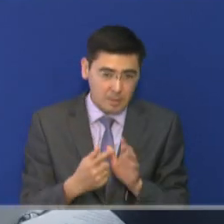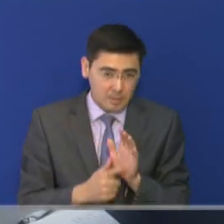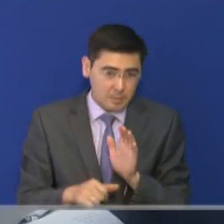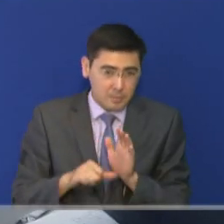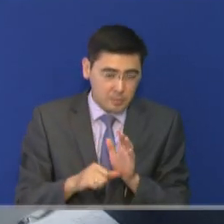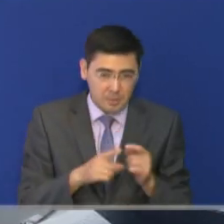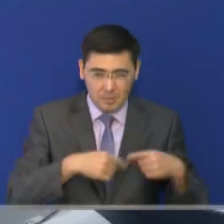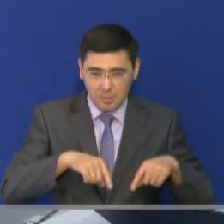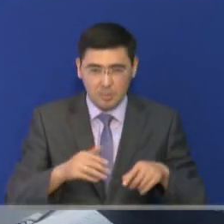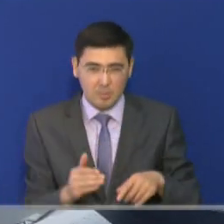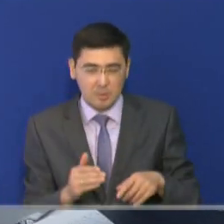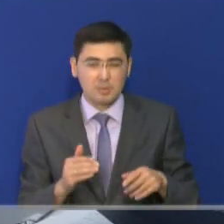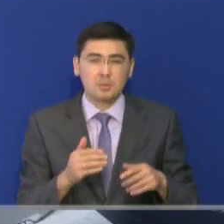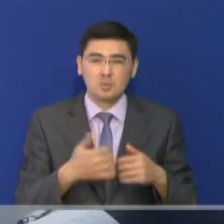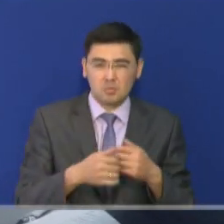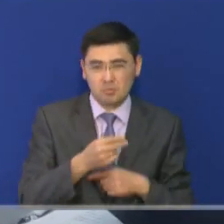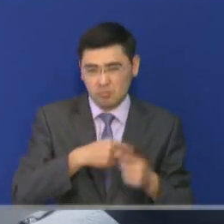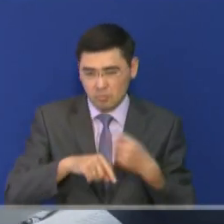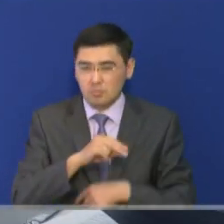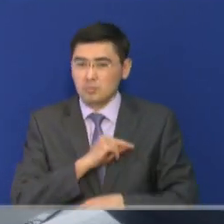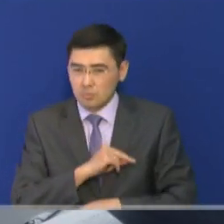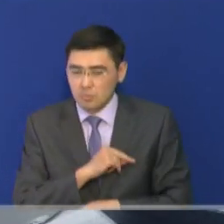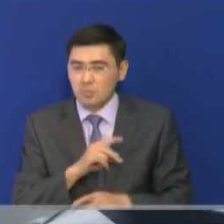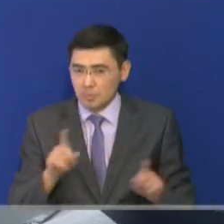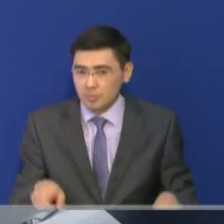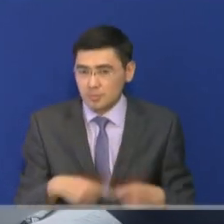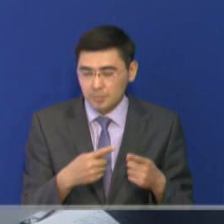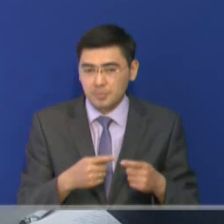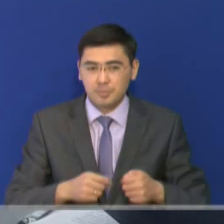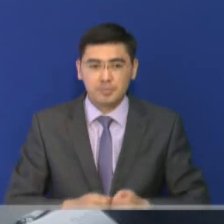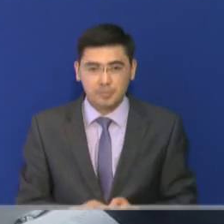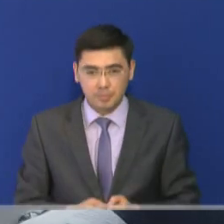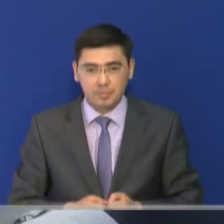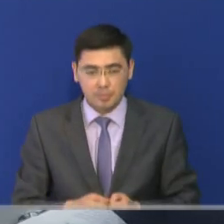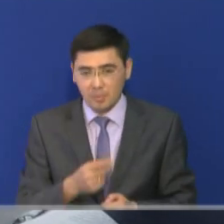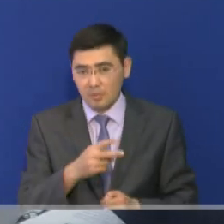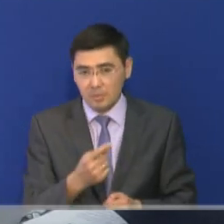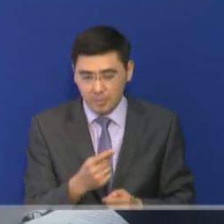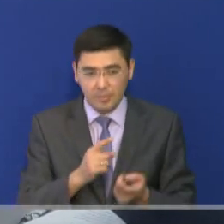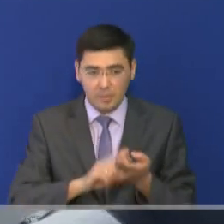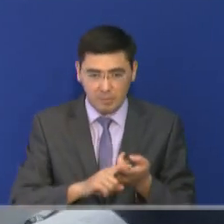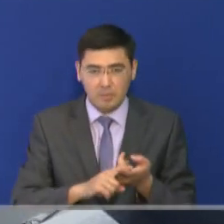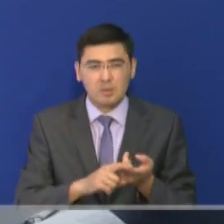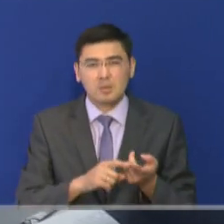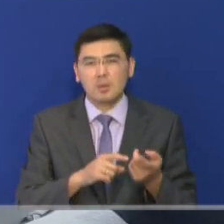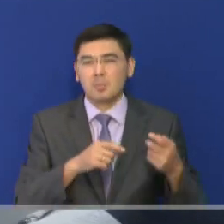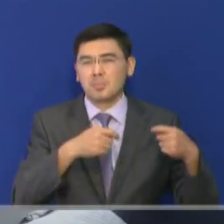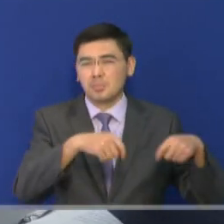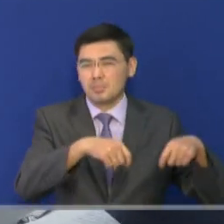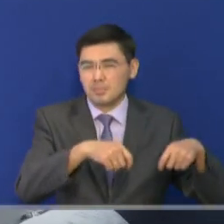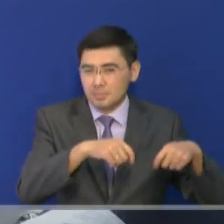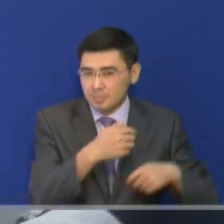субъектов малого и среднего бизнеса. В том числе 21 единица субъекта оптово-розничной и розничной